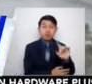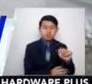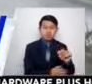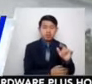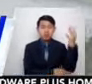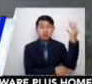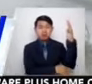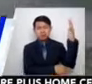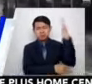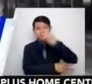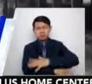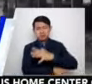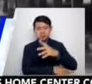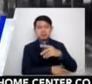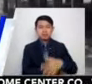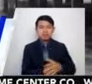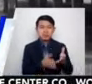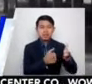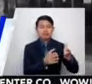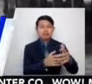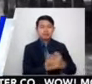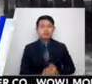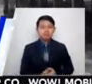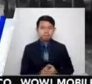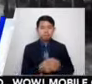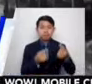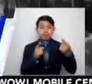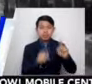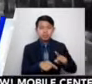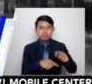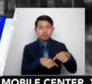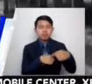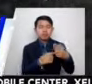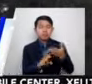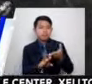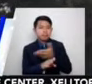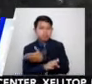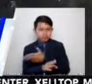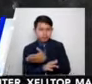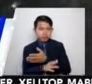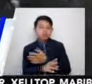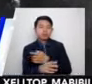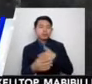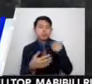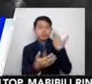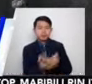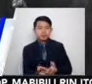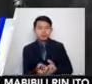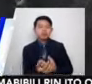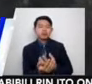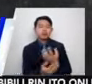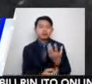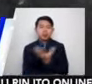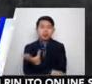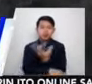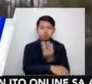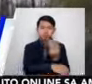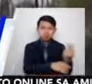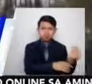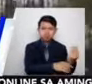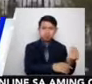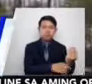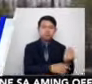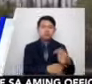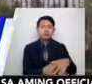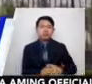Ang tagpong yan ay nangyari pa bago pa man ho ang nangyaring landfall doon ng Hurricane Milton. Tumama po ang bagyo